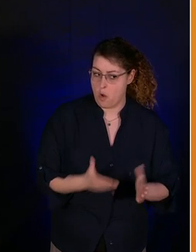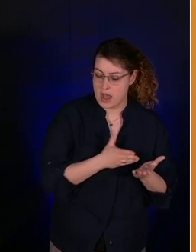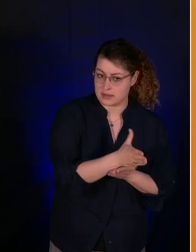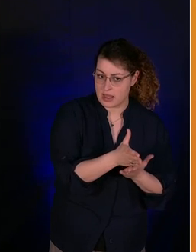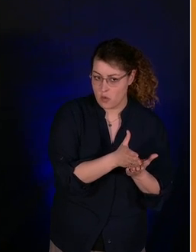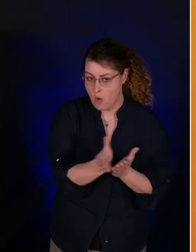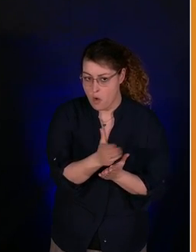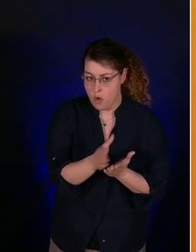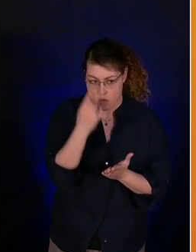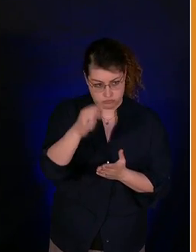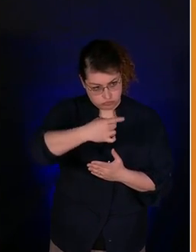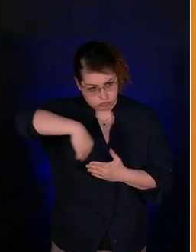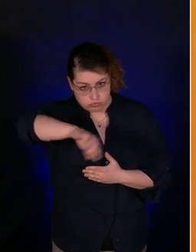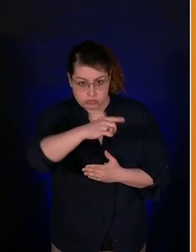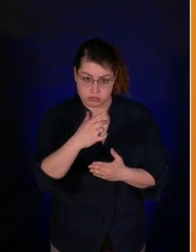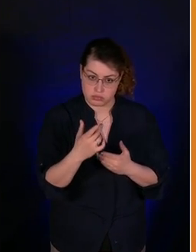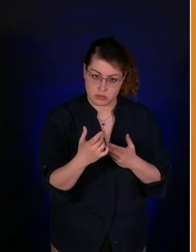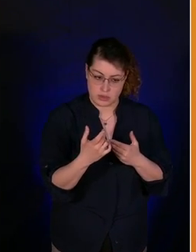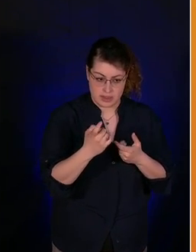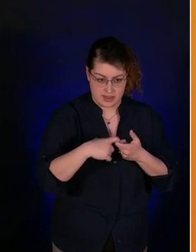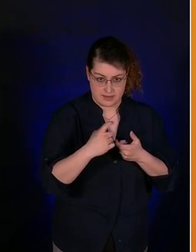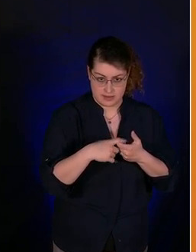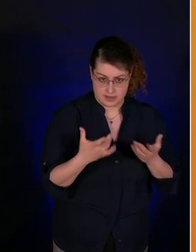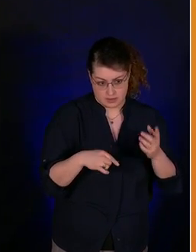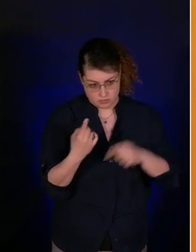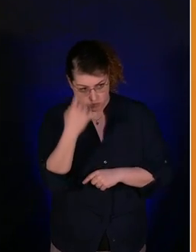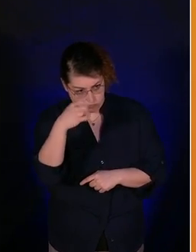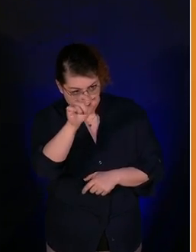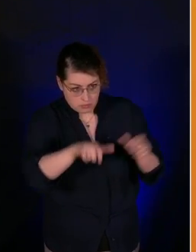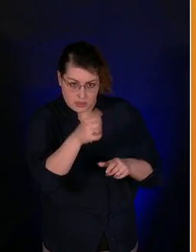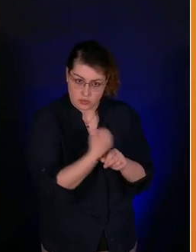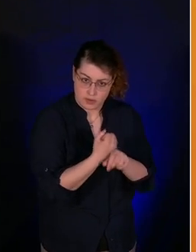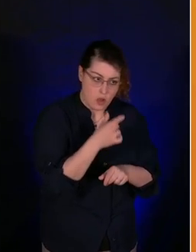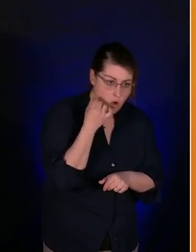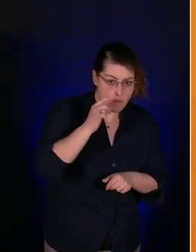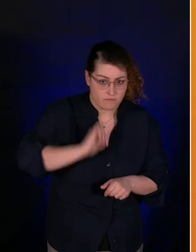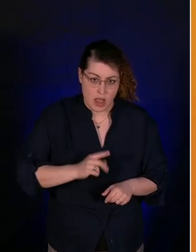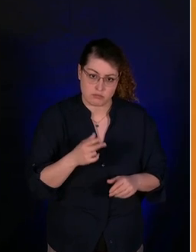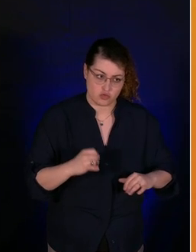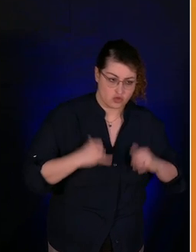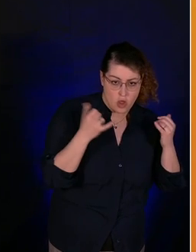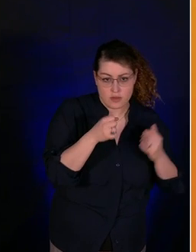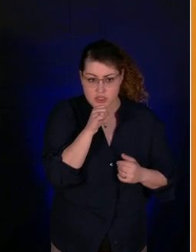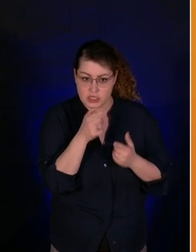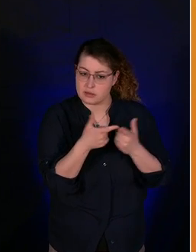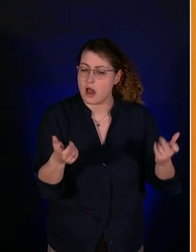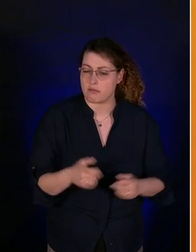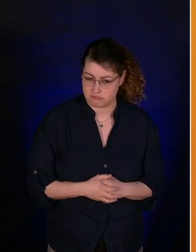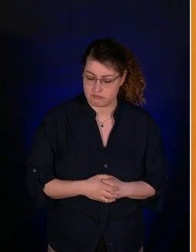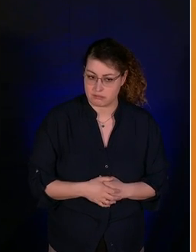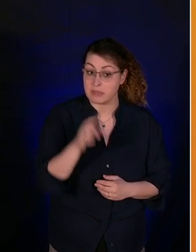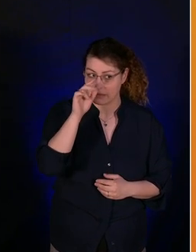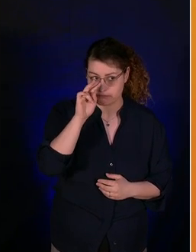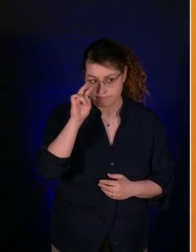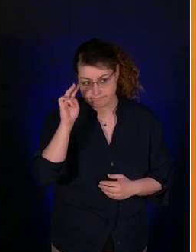CGT de toutes les travailleuses et de tous les travailleurs, jeunes et moins jeunes. Nos appréciations et visions